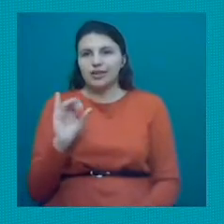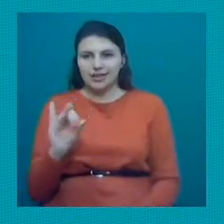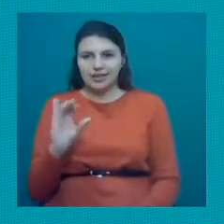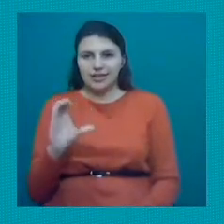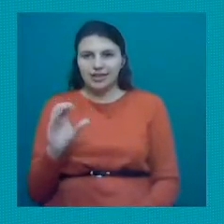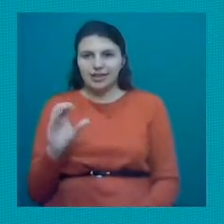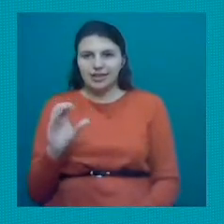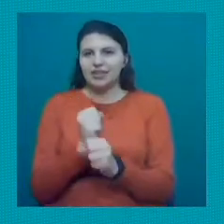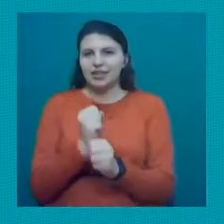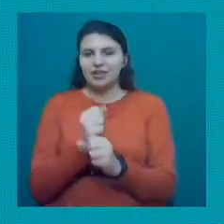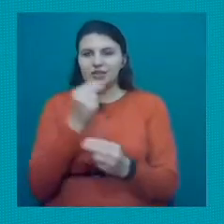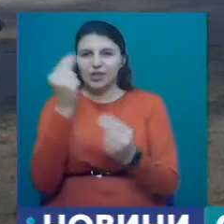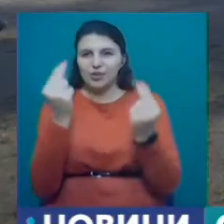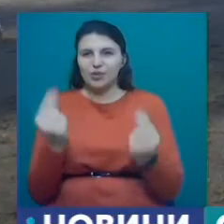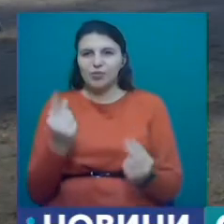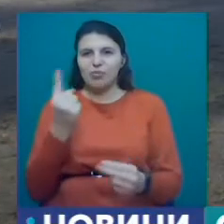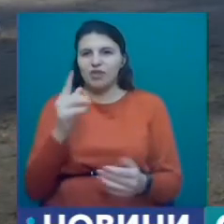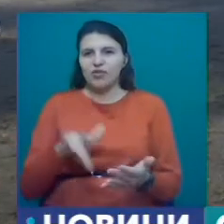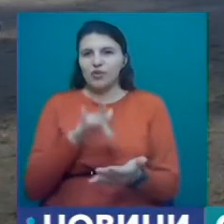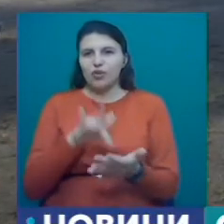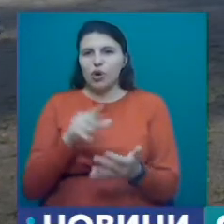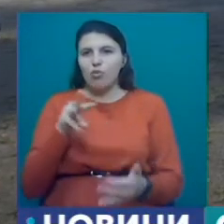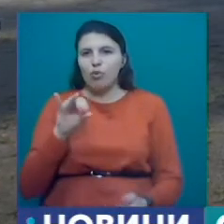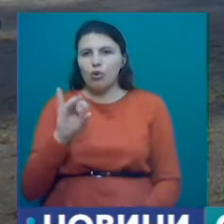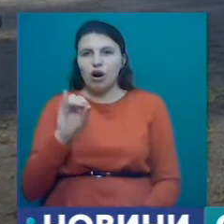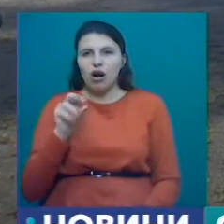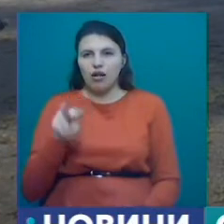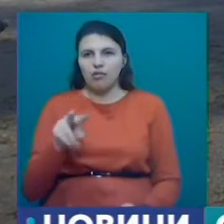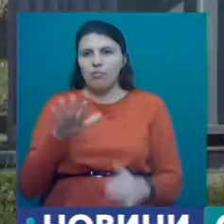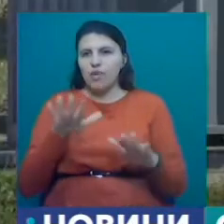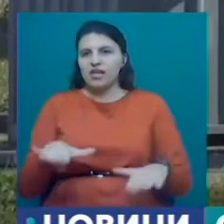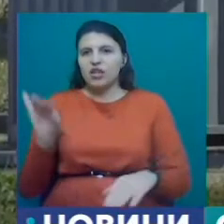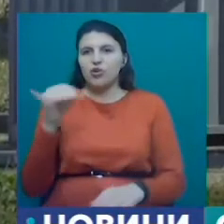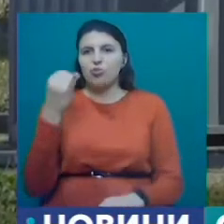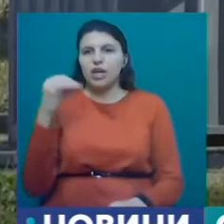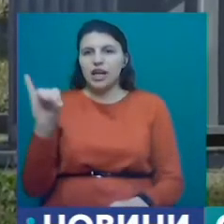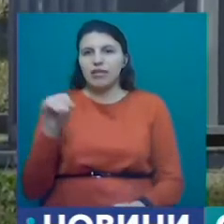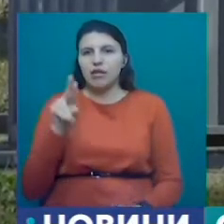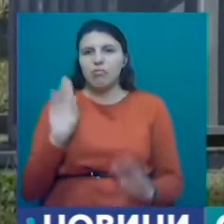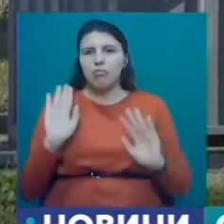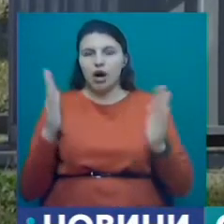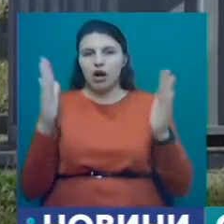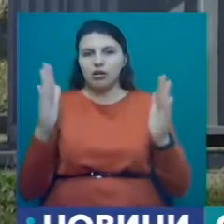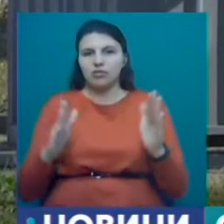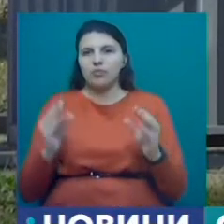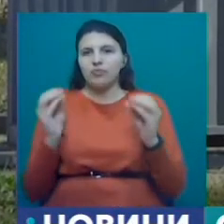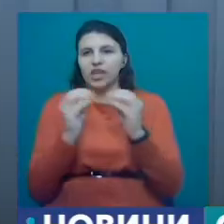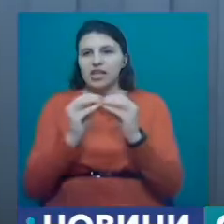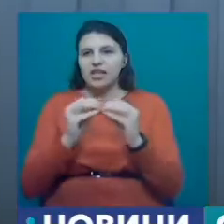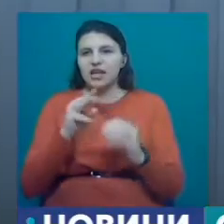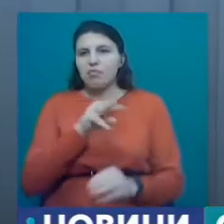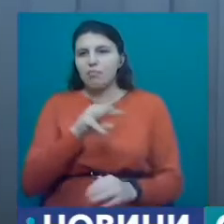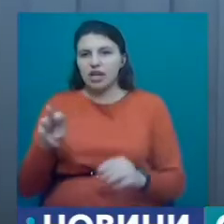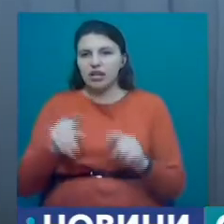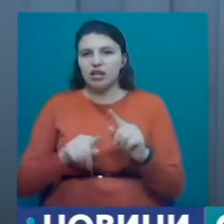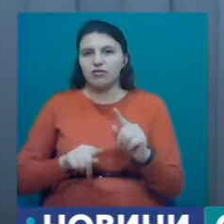місті об'ємний мурал. Він розташований на вході у парк «Ювілейний». Висота конструкції складає близько 10 метрів. Вона